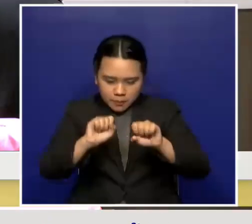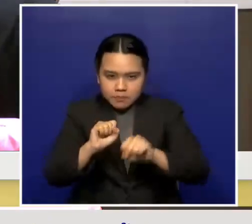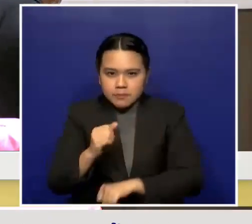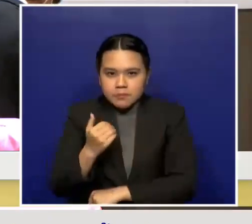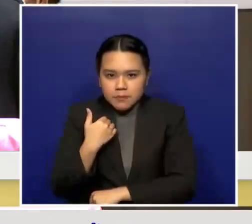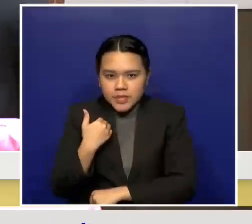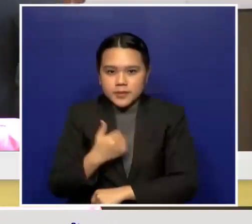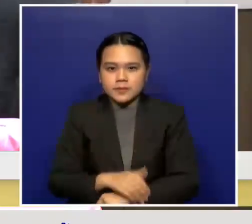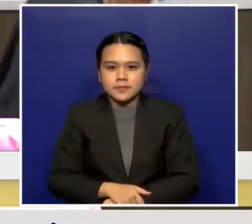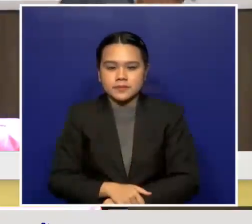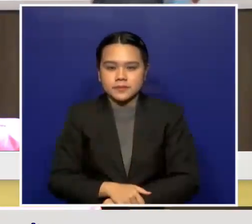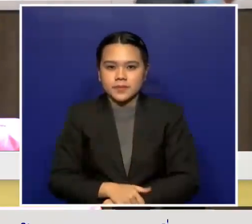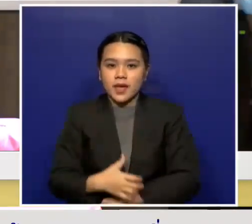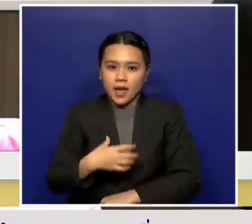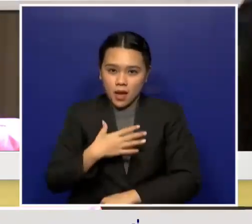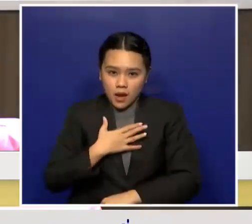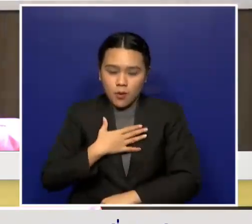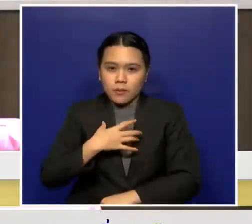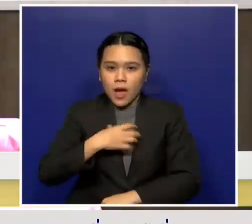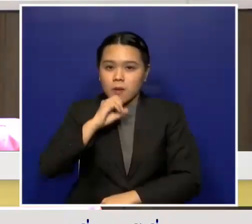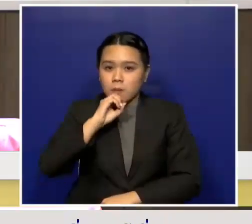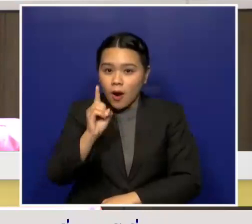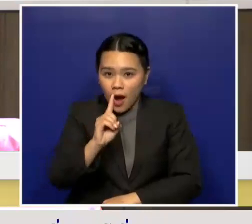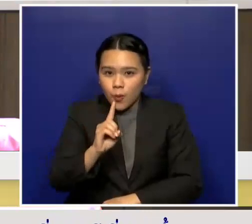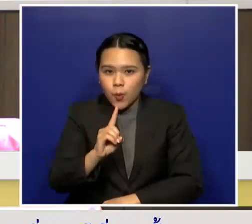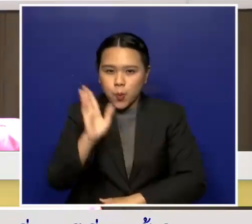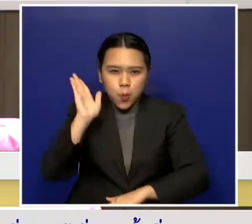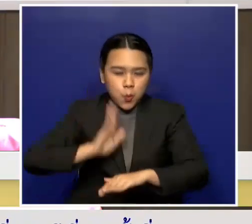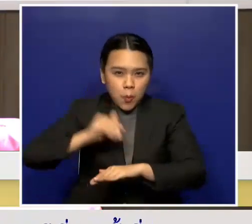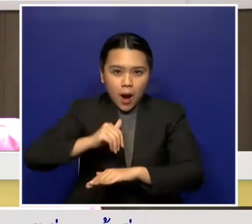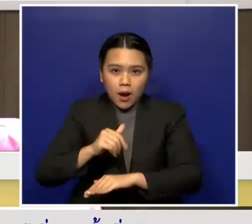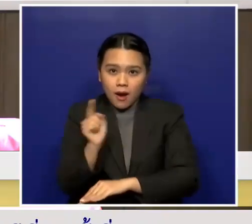ที่ผมอยากจะบอกก็คือว่าฝีมือดีขนาดไหนรู้ไหมครับ